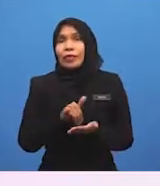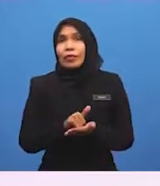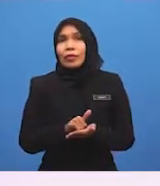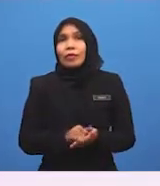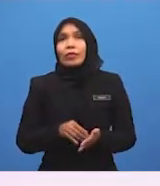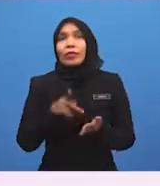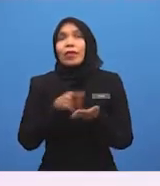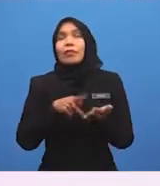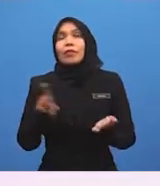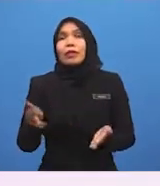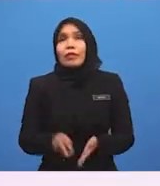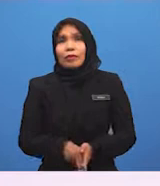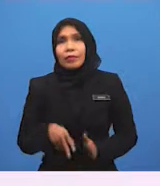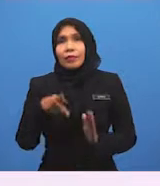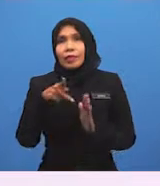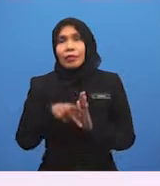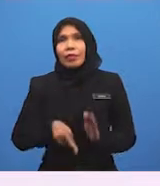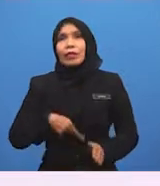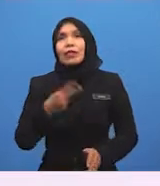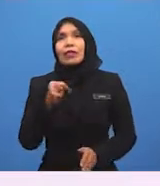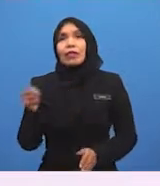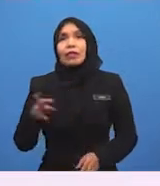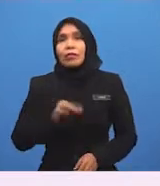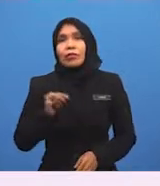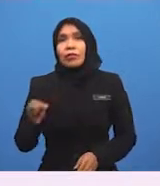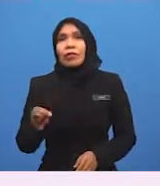murid-murid apabila bersikap adil terhadap jiran?